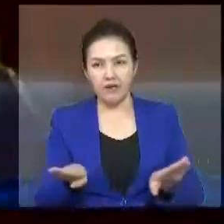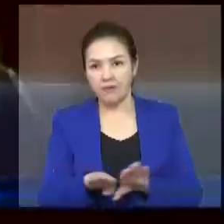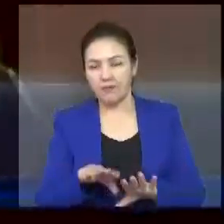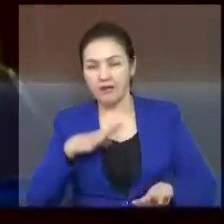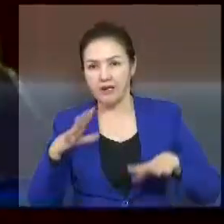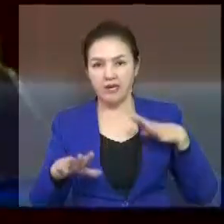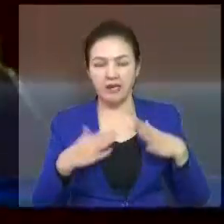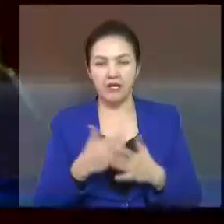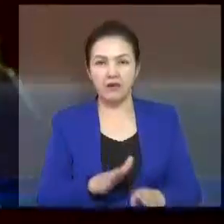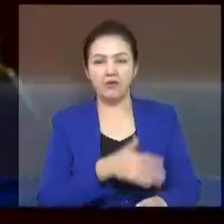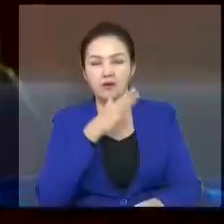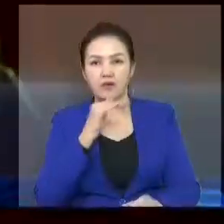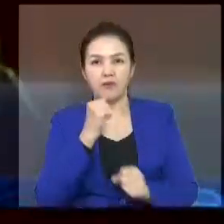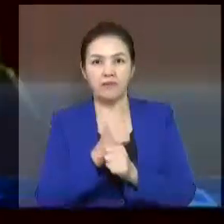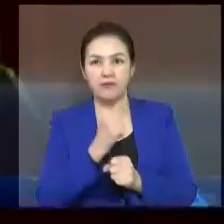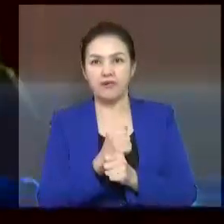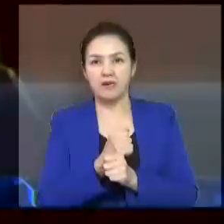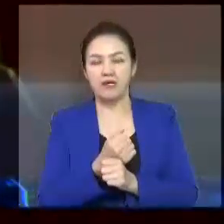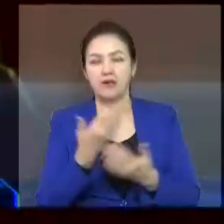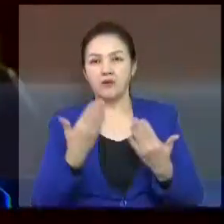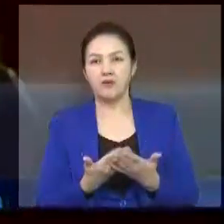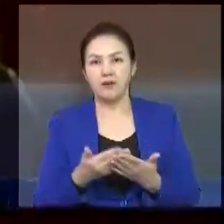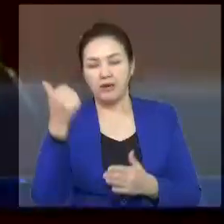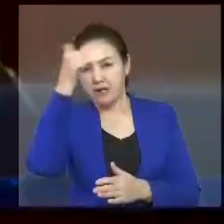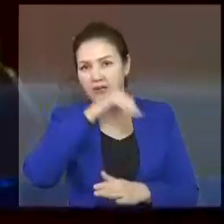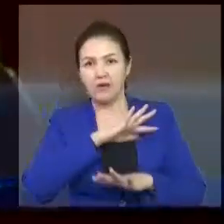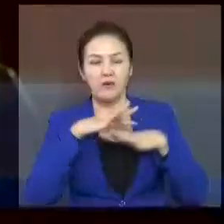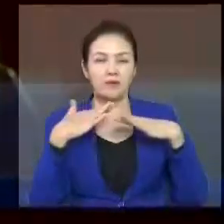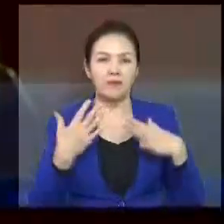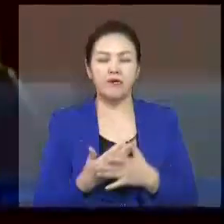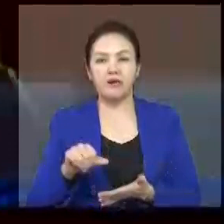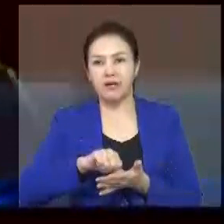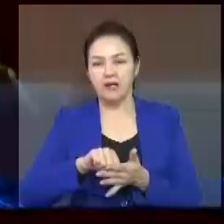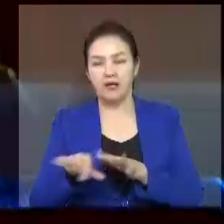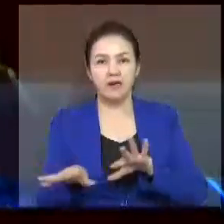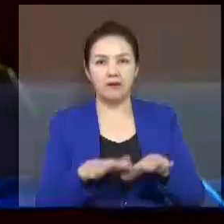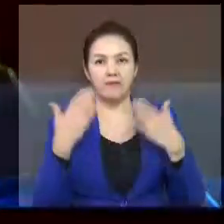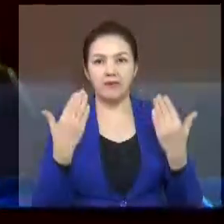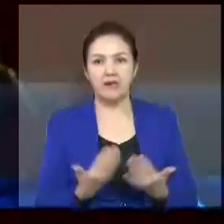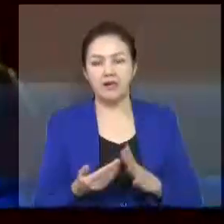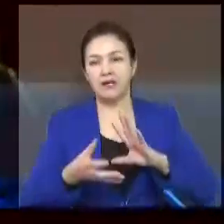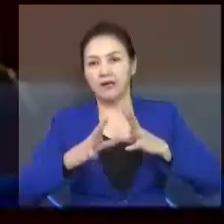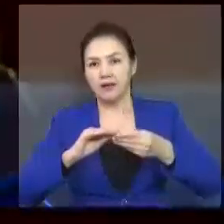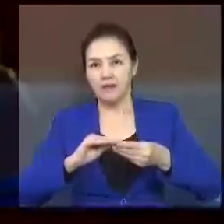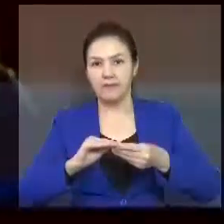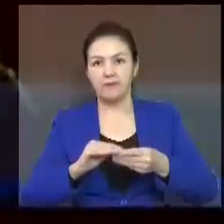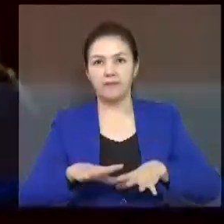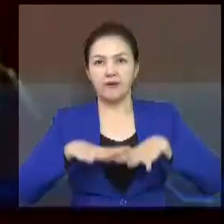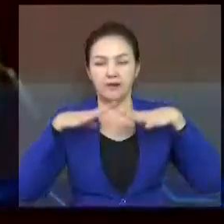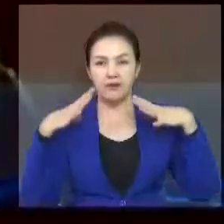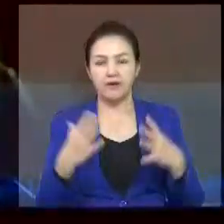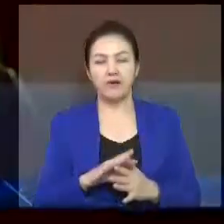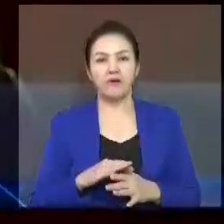дайындау үшін ұзақ уақыт жұмыс жасады. Осы жылдың көлемінде өте көптеген шараларға қатысты. Бүгін енді біз соны қорытындылап, осы үлкен